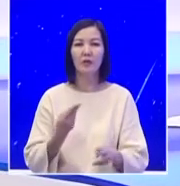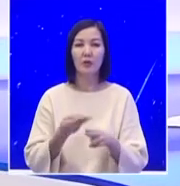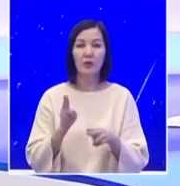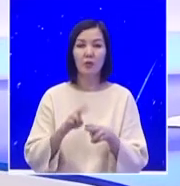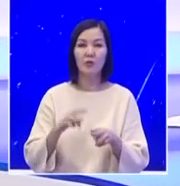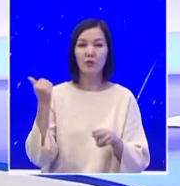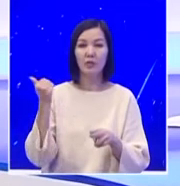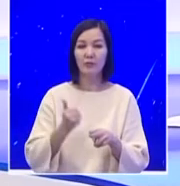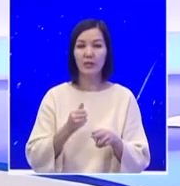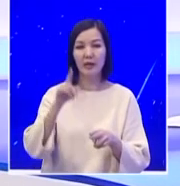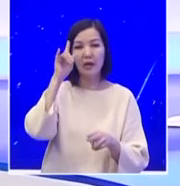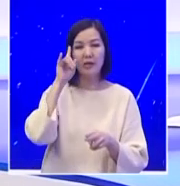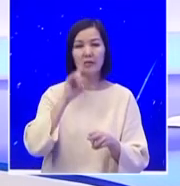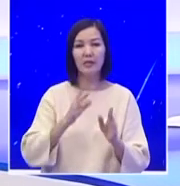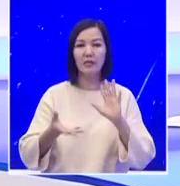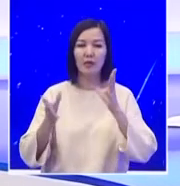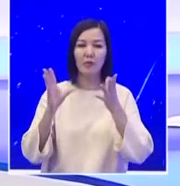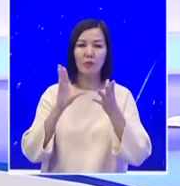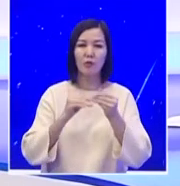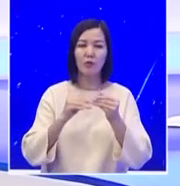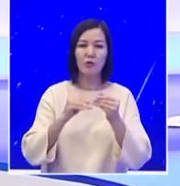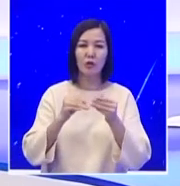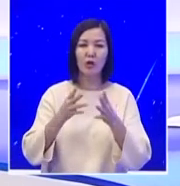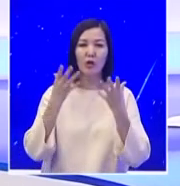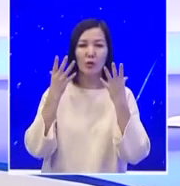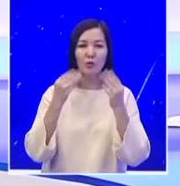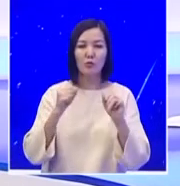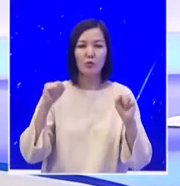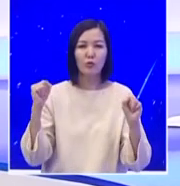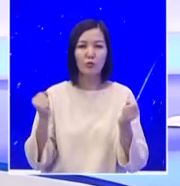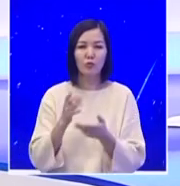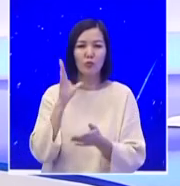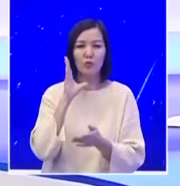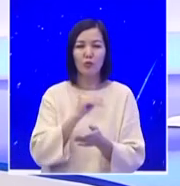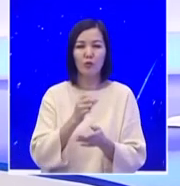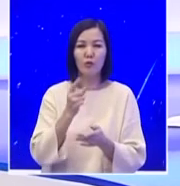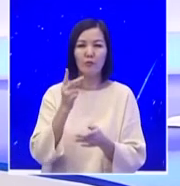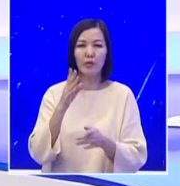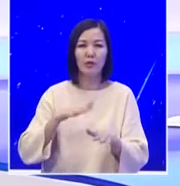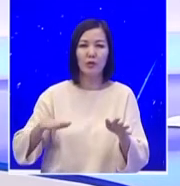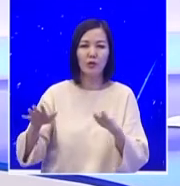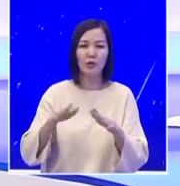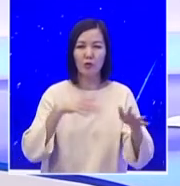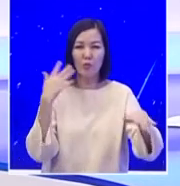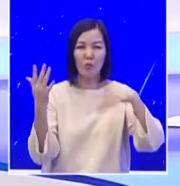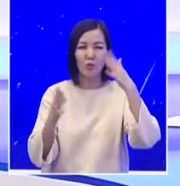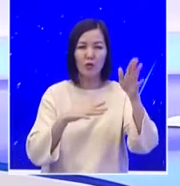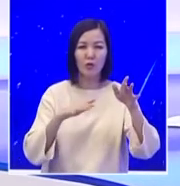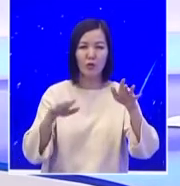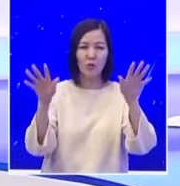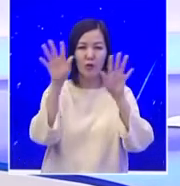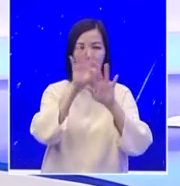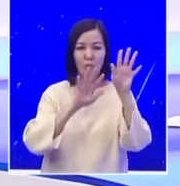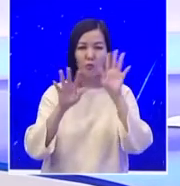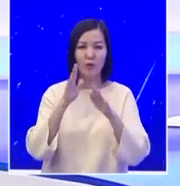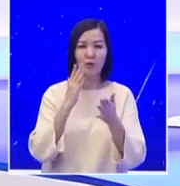Синоптиктер ақпары, осы аптада елдің кейбір аймағында күн күрт суы мүмкін. Бірнеше өңірде боран соғып, тұман түседі.